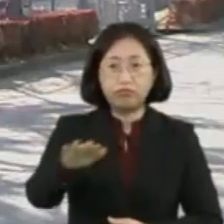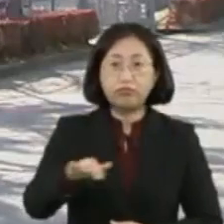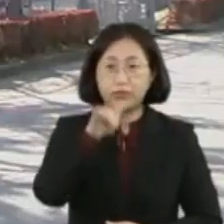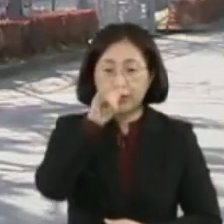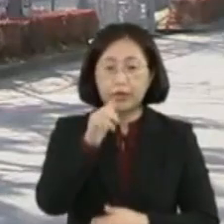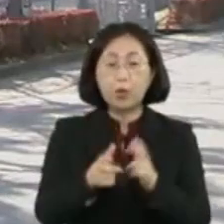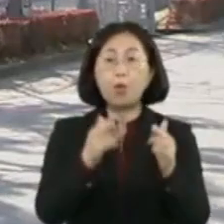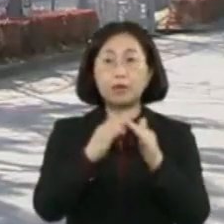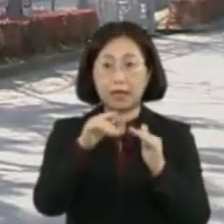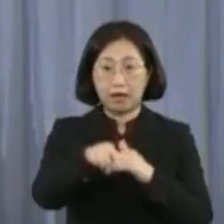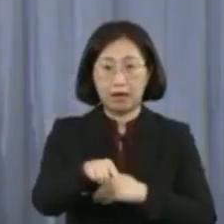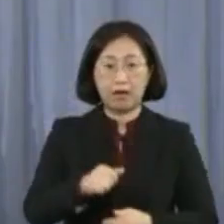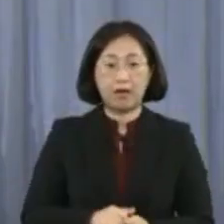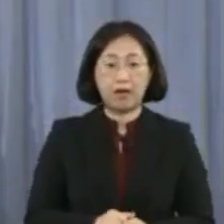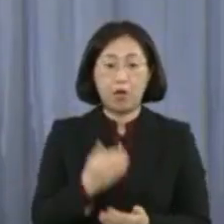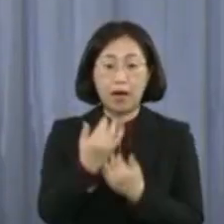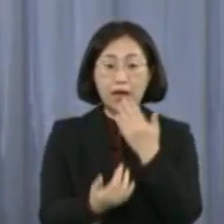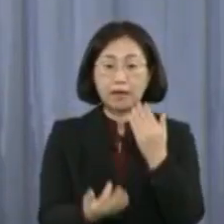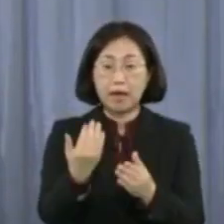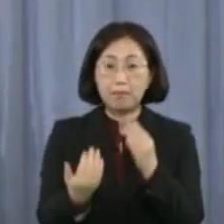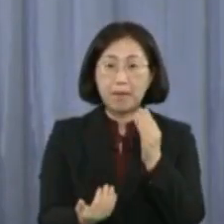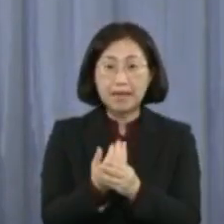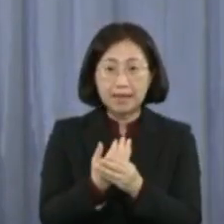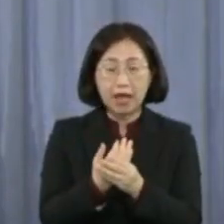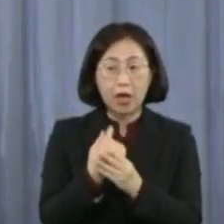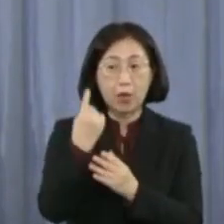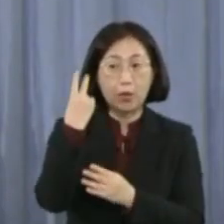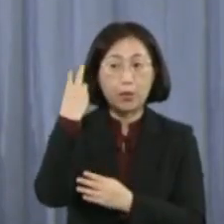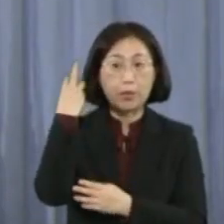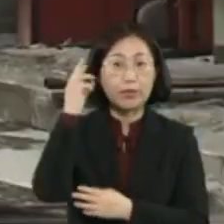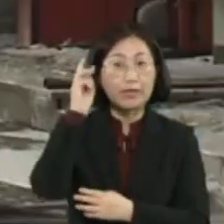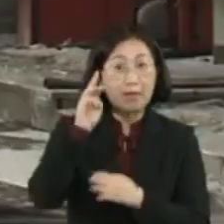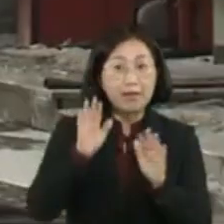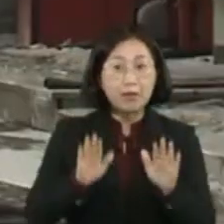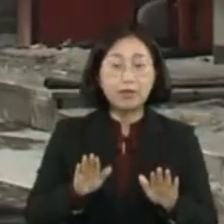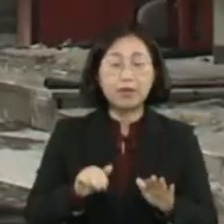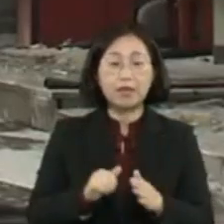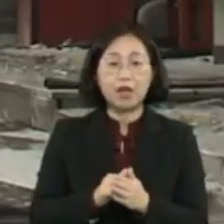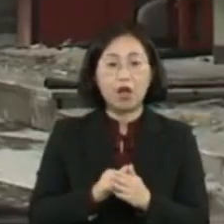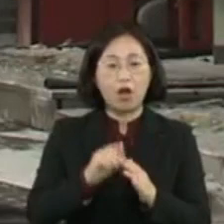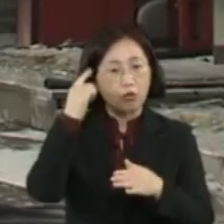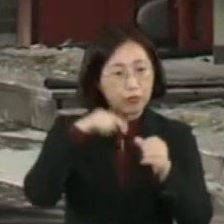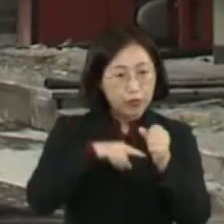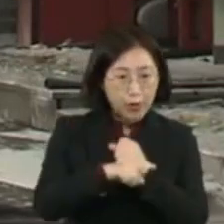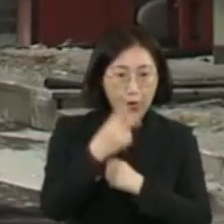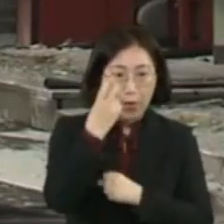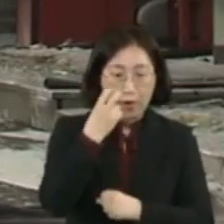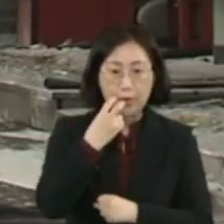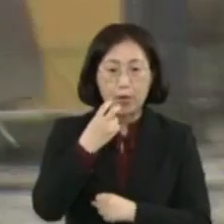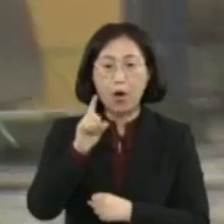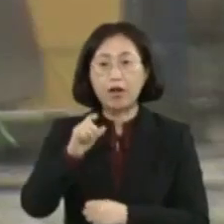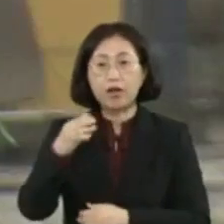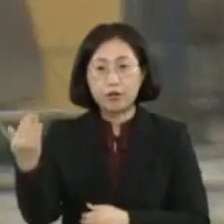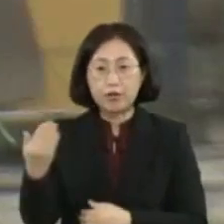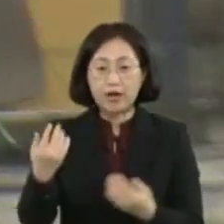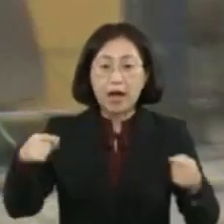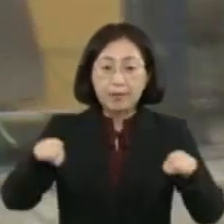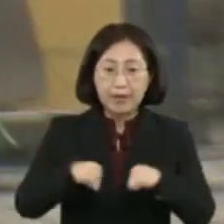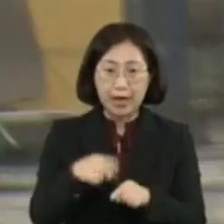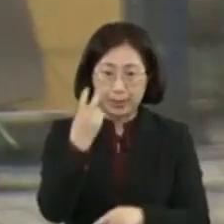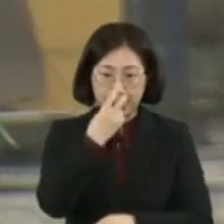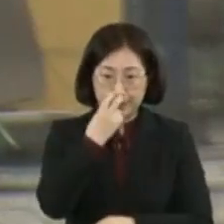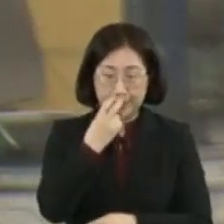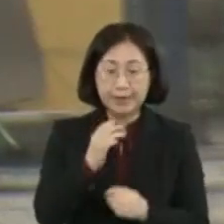아산 공장입니다. 화재 발생 사흘째 경찰과 국립과학수사연구원, 소방당국의 합동 감식이